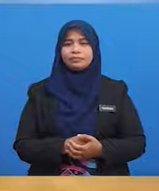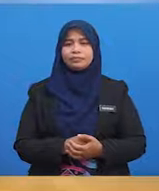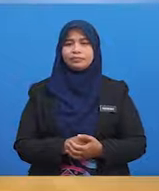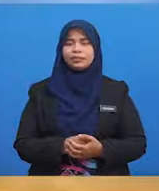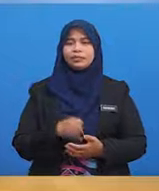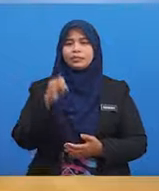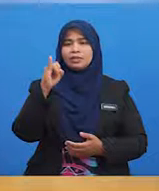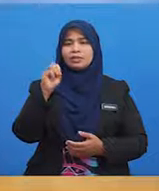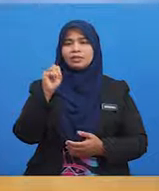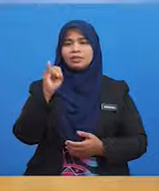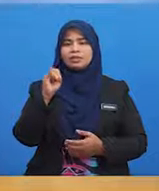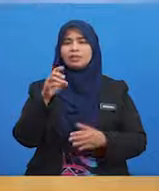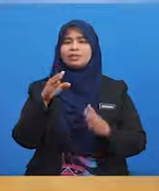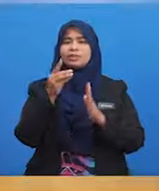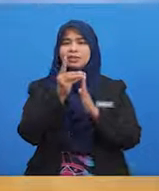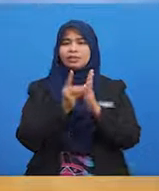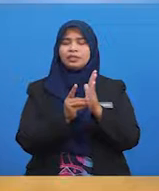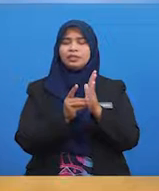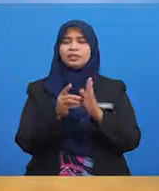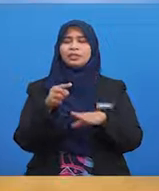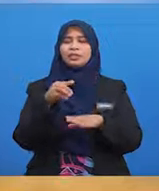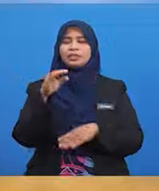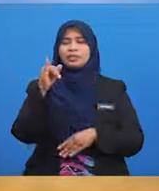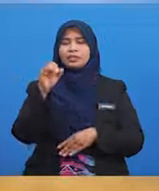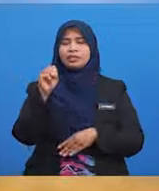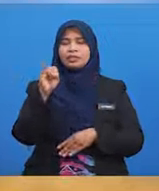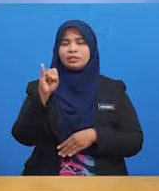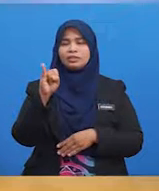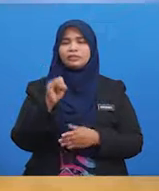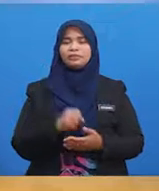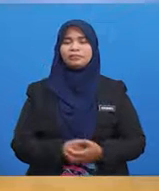isi, di isi.